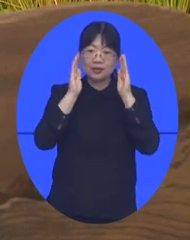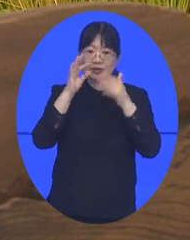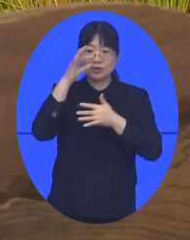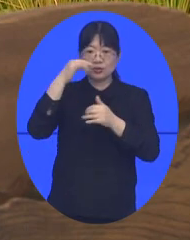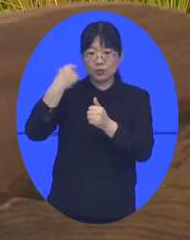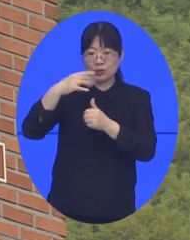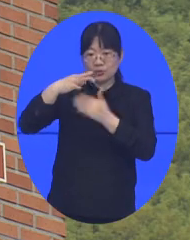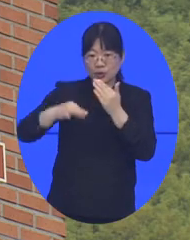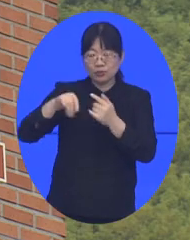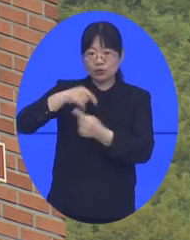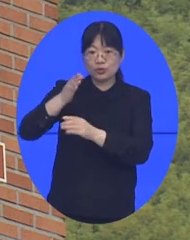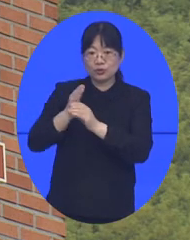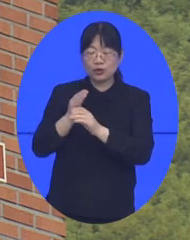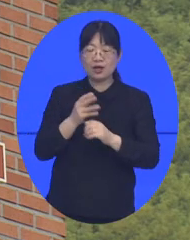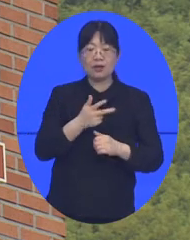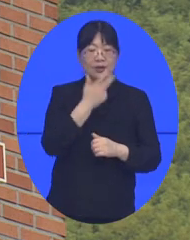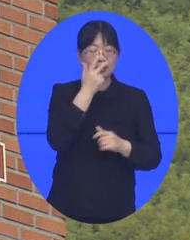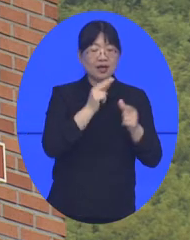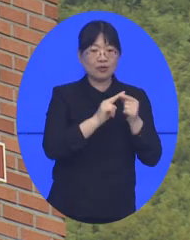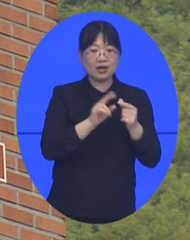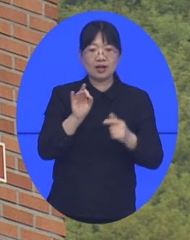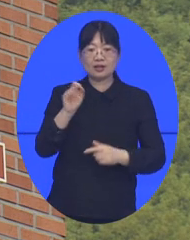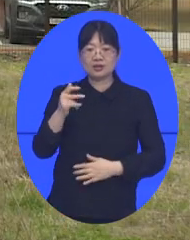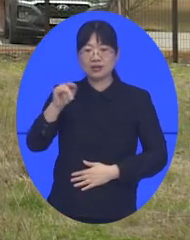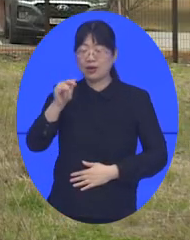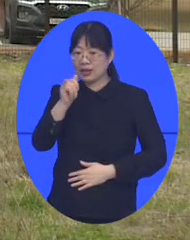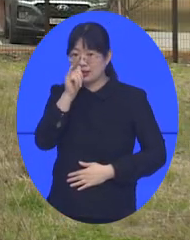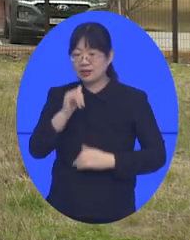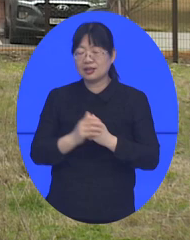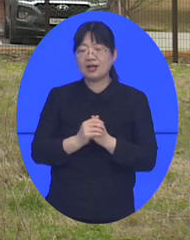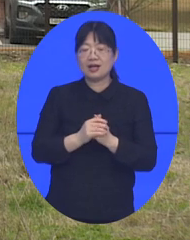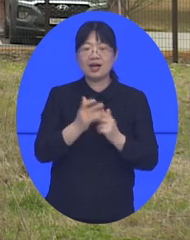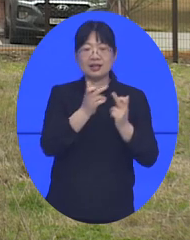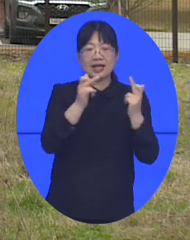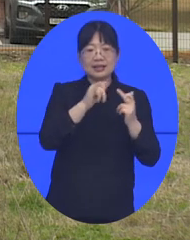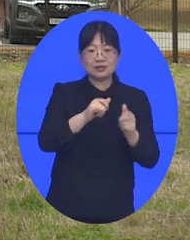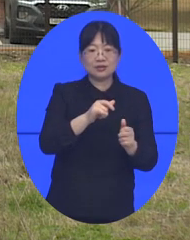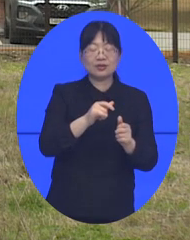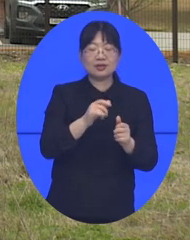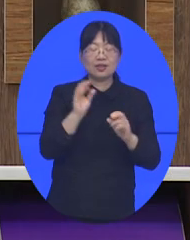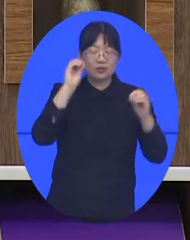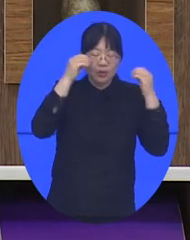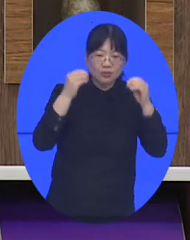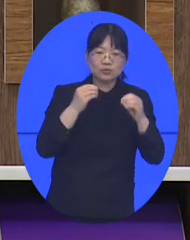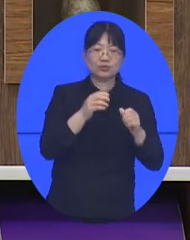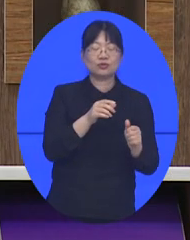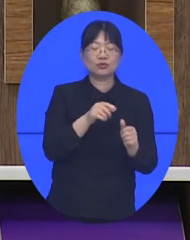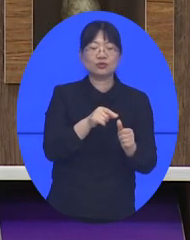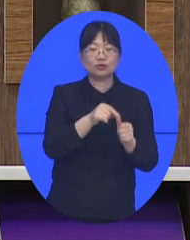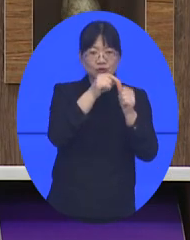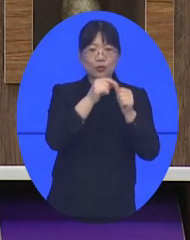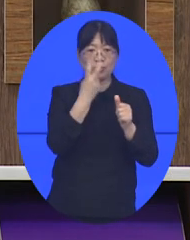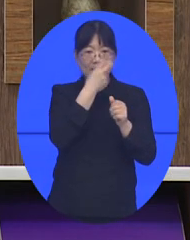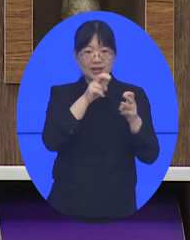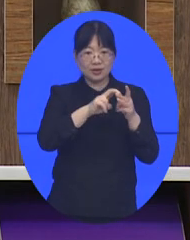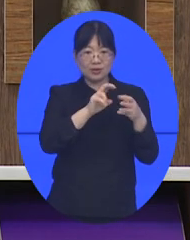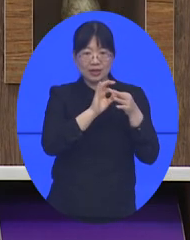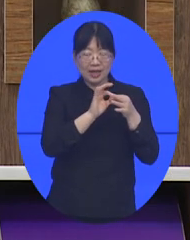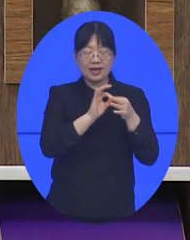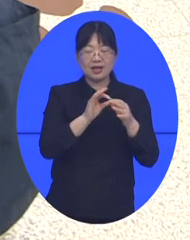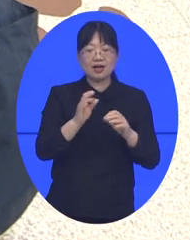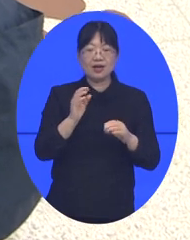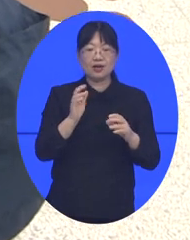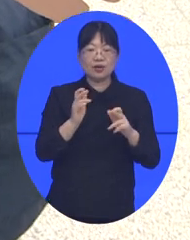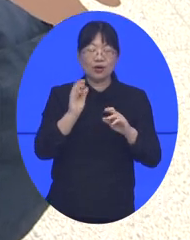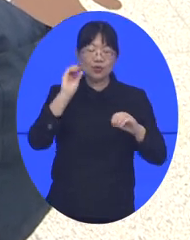운영하고 있습니다 평택과 연천에 있는 경기도 야생동물 구조관리센터를 방문해 야생동물의 생태 서식지를